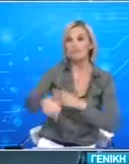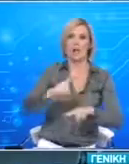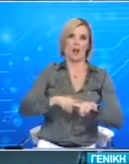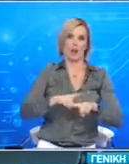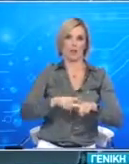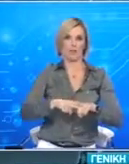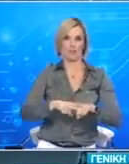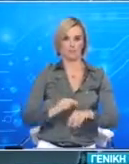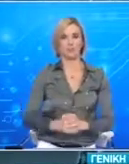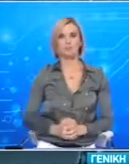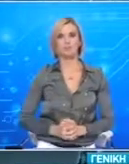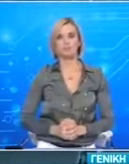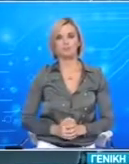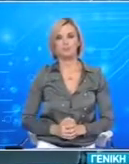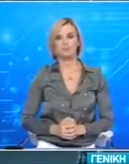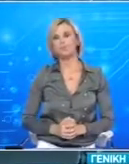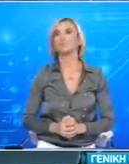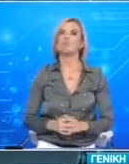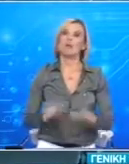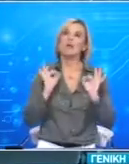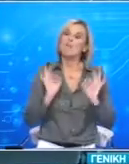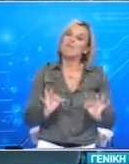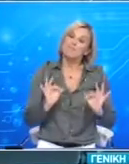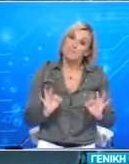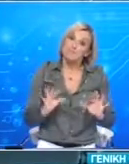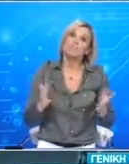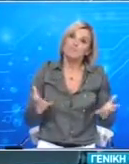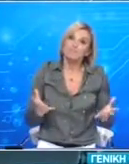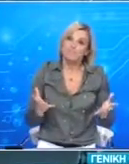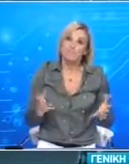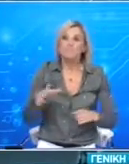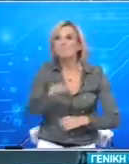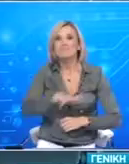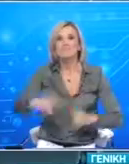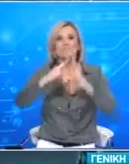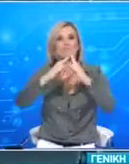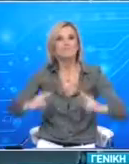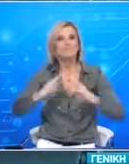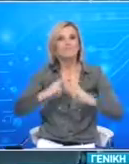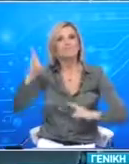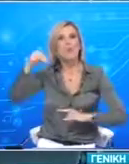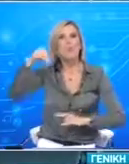βέβαια, η Μόρια δεν μπορεί να συνεχίσει όπως την έχουμε ζήσει τα τελευταία χρόνια.